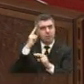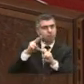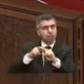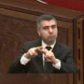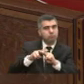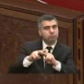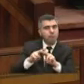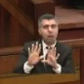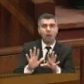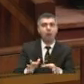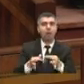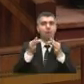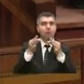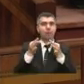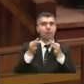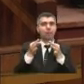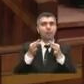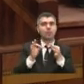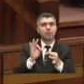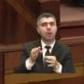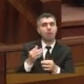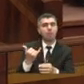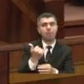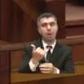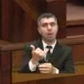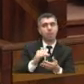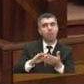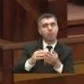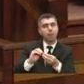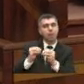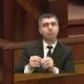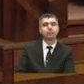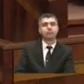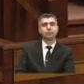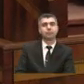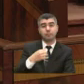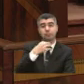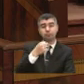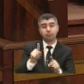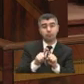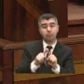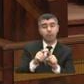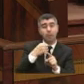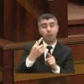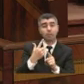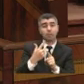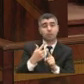اجل الوصول الى حلول ممكنه لمختلف القضايا التي نعيشها، لكن للاسف هذه ظاهره التكفير تعود